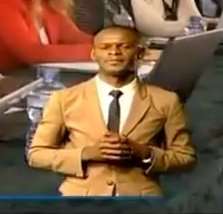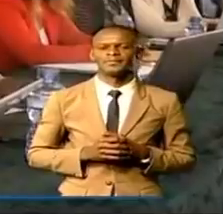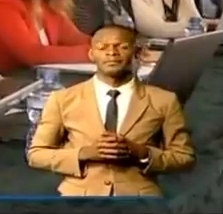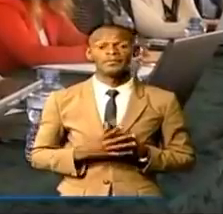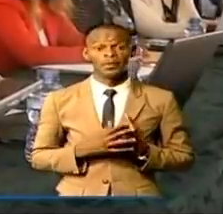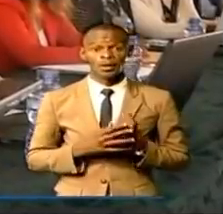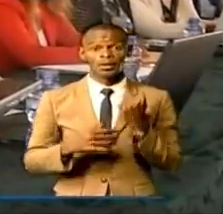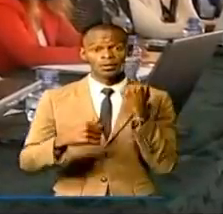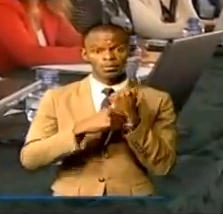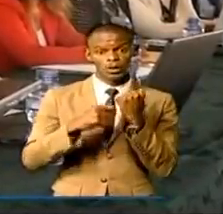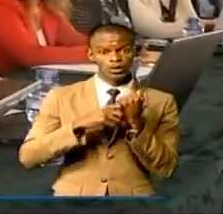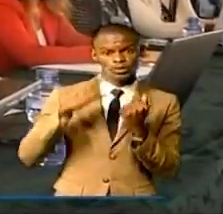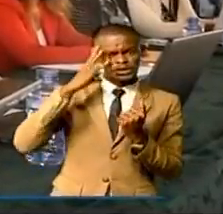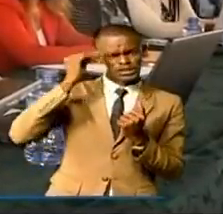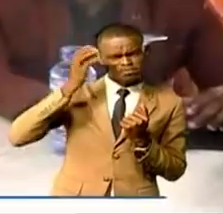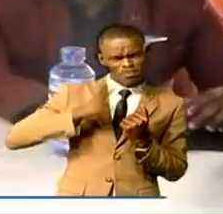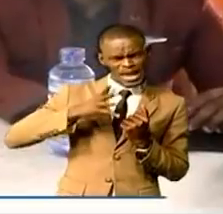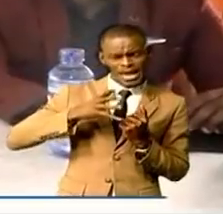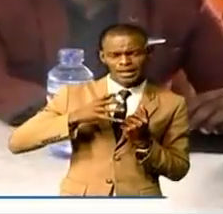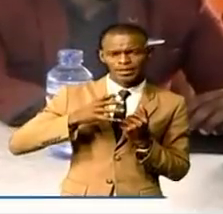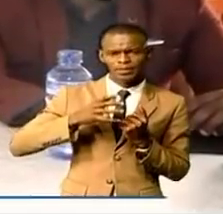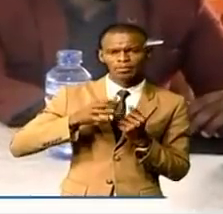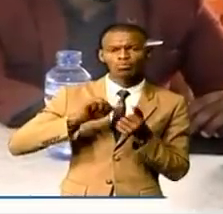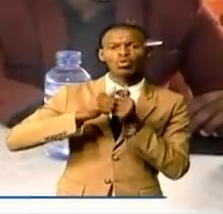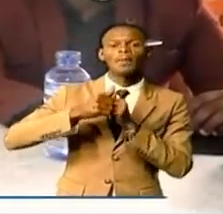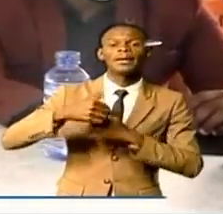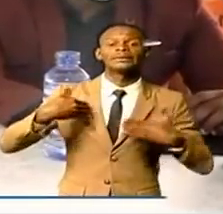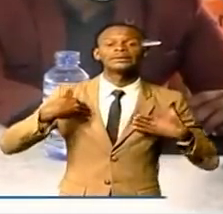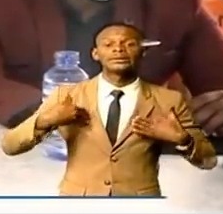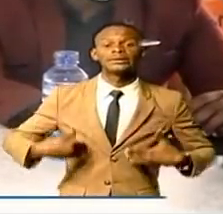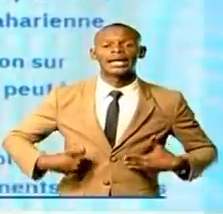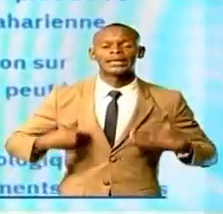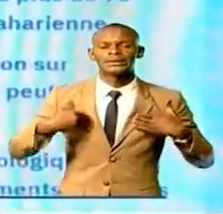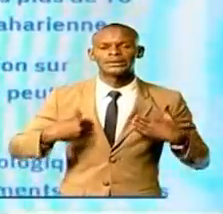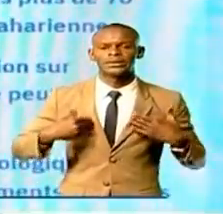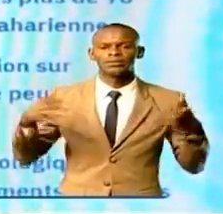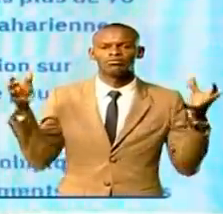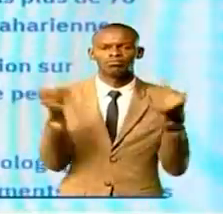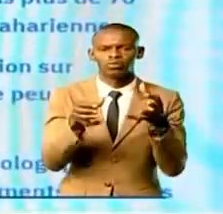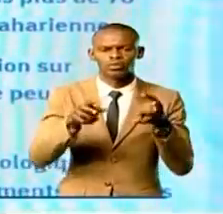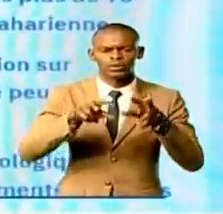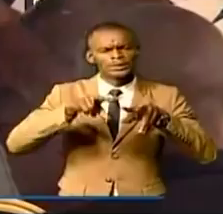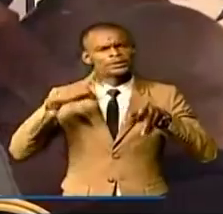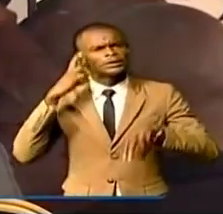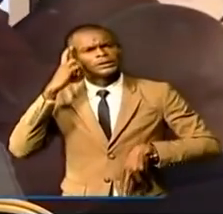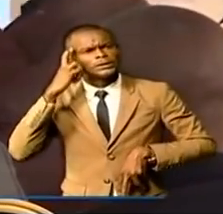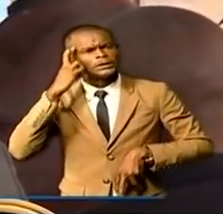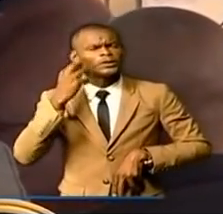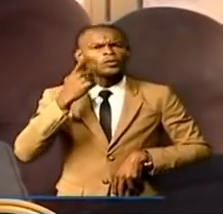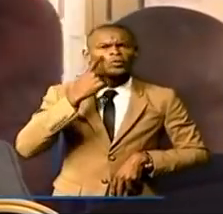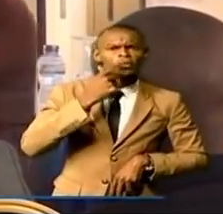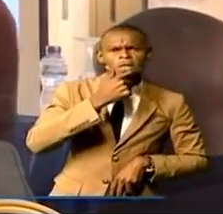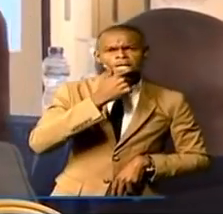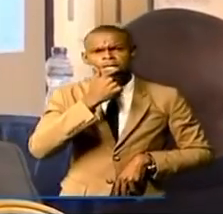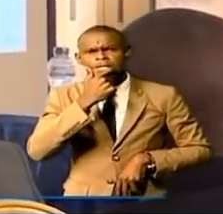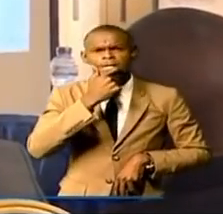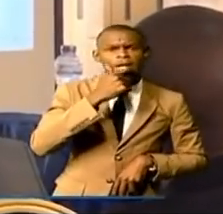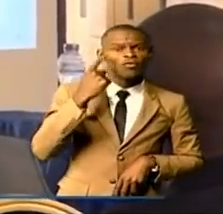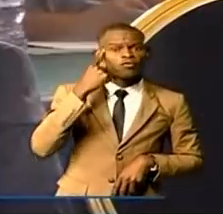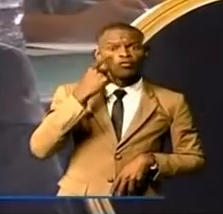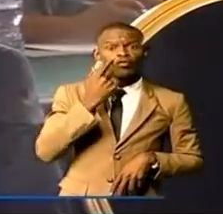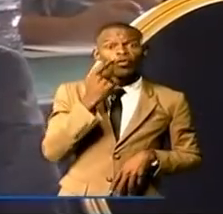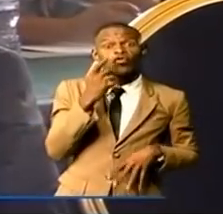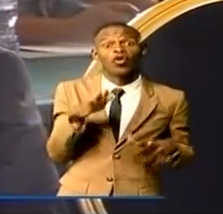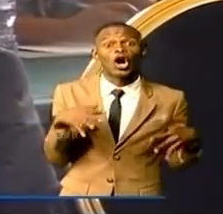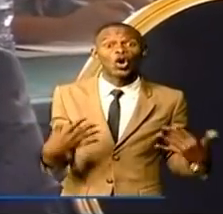pendant 2 jours sur la confirmation des éléments clés à inclure dans un tableau de bord en ligne pour des informations spécifiques dans la